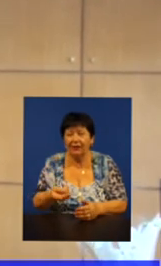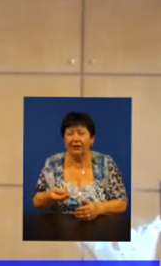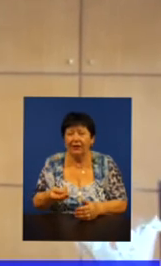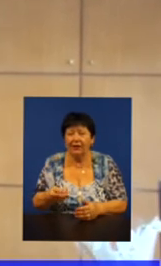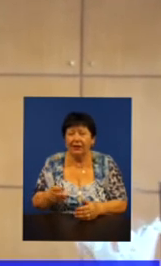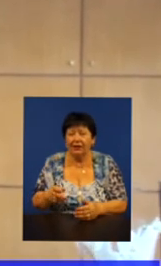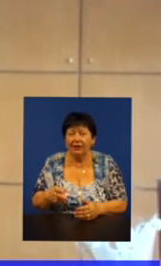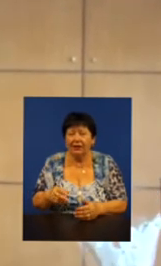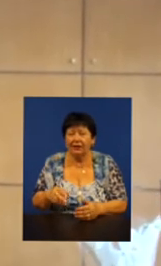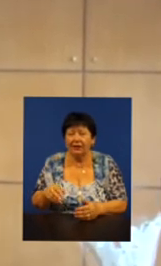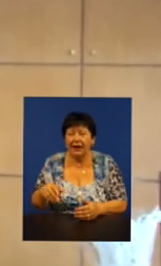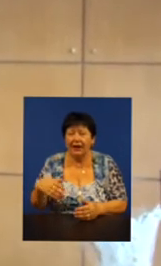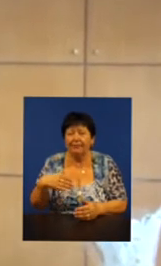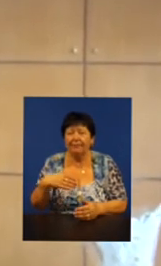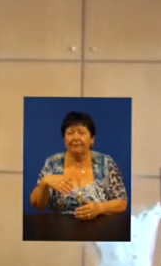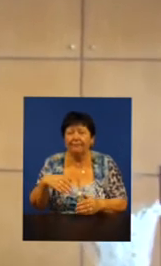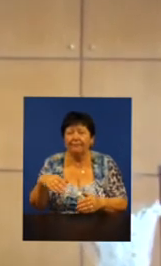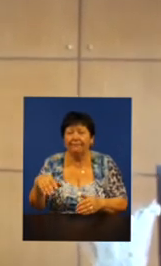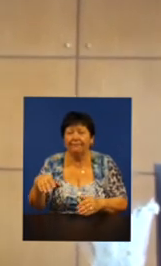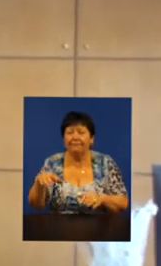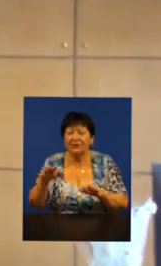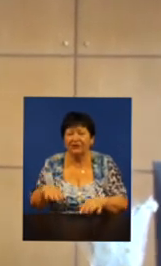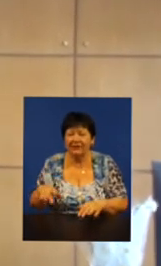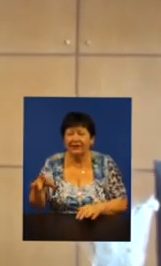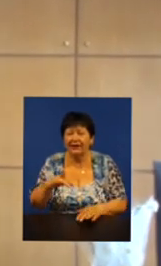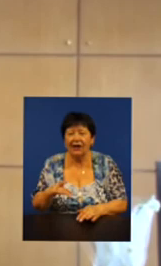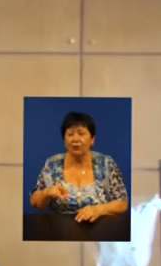raionului jurământul, îi se atribuie